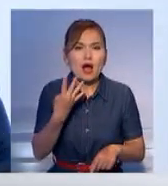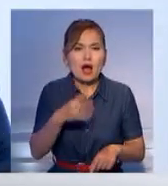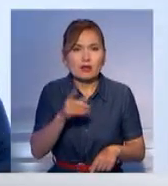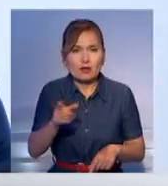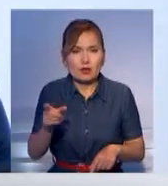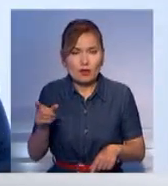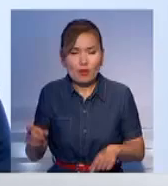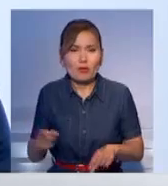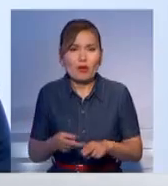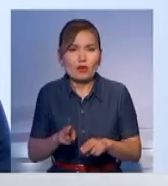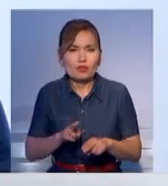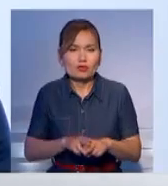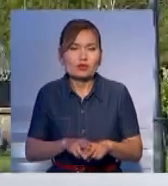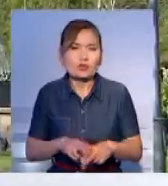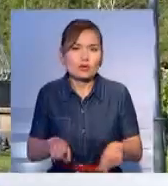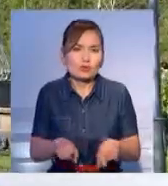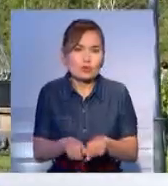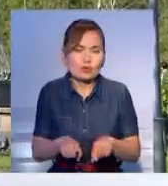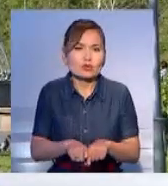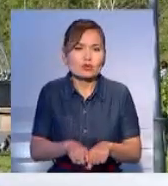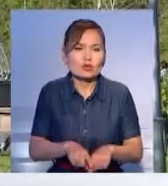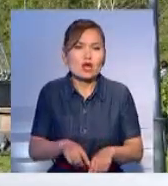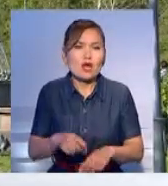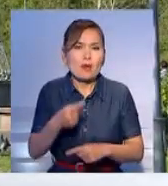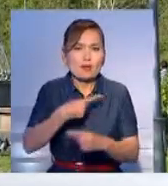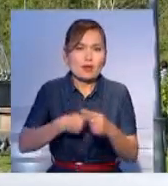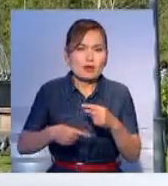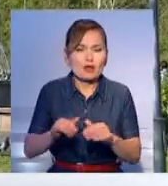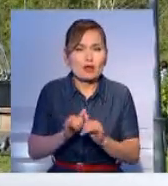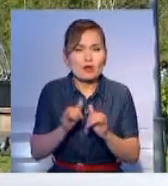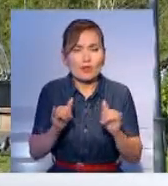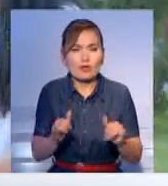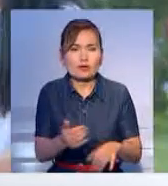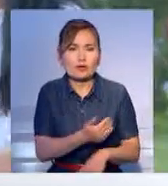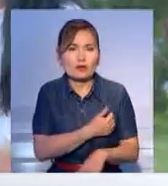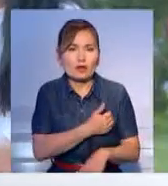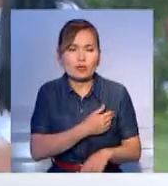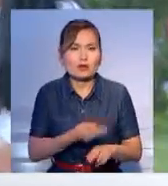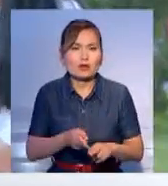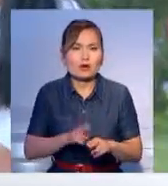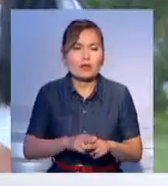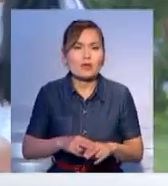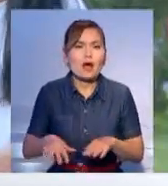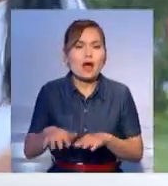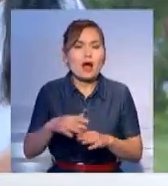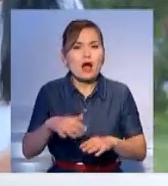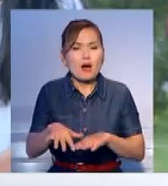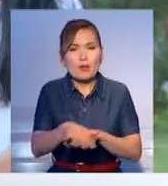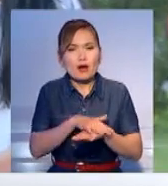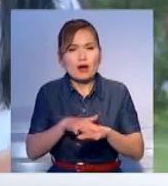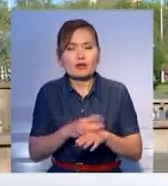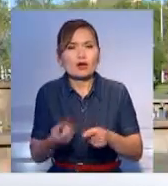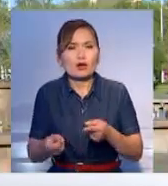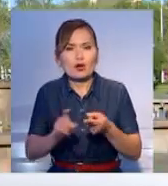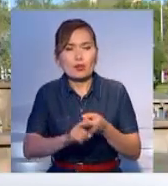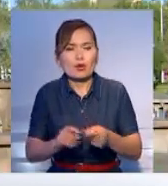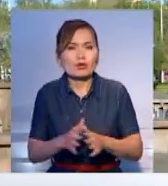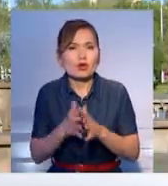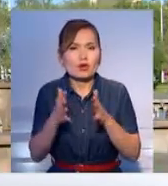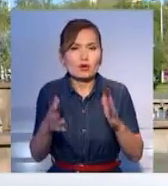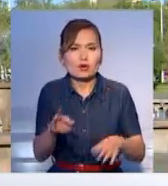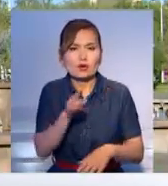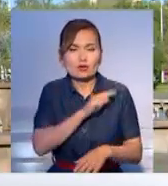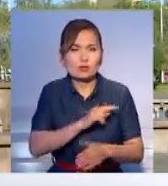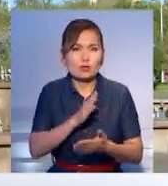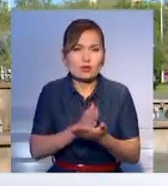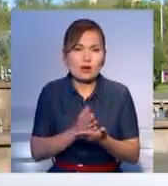40%-ке дейін төмендету күтіліп отыр. Жаңа технологиялар жергілікті атқарушы органдар мен халық арасында байланыс орнатуға да септігін